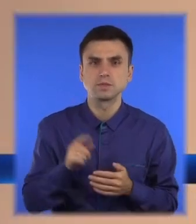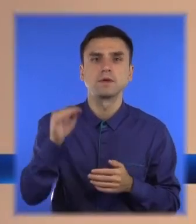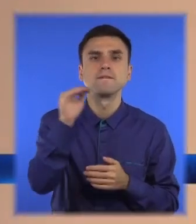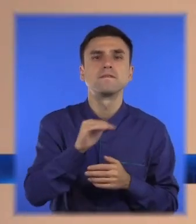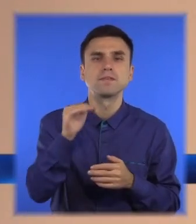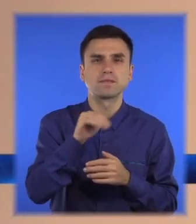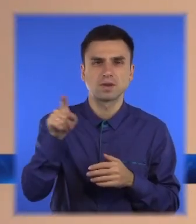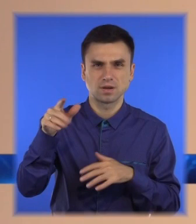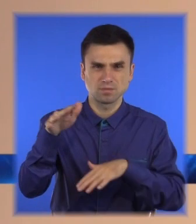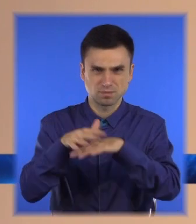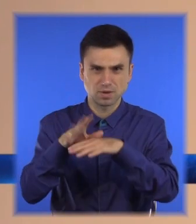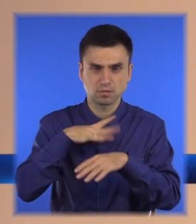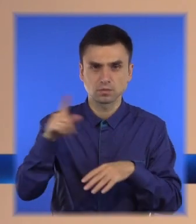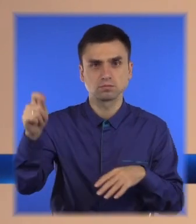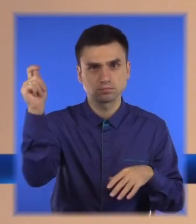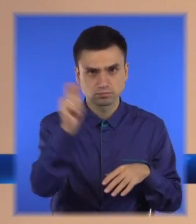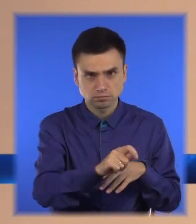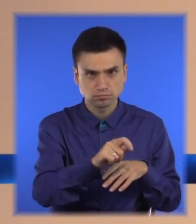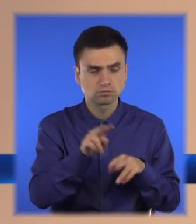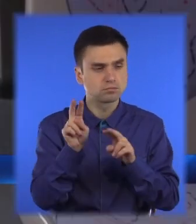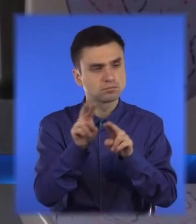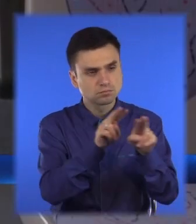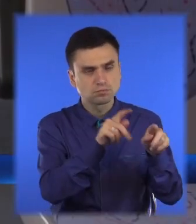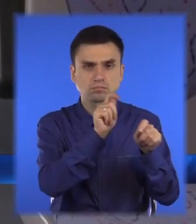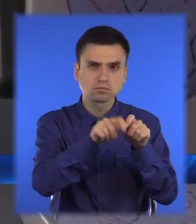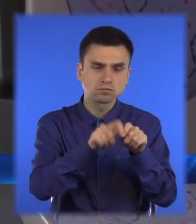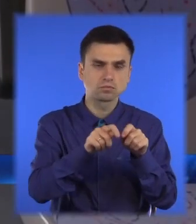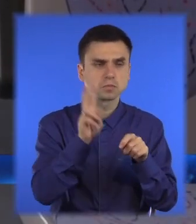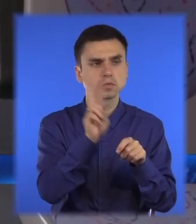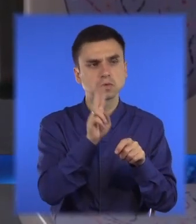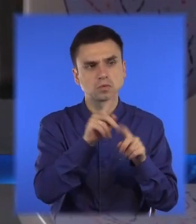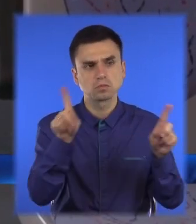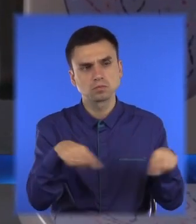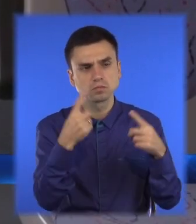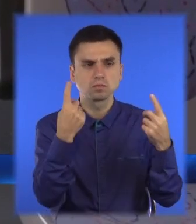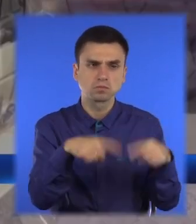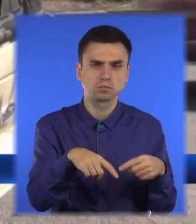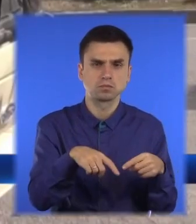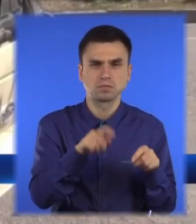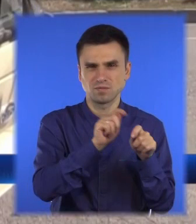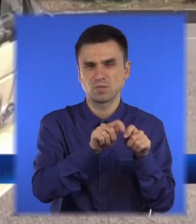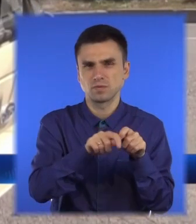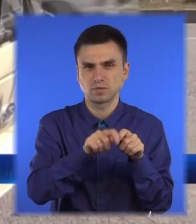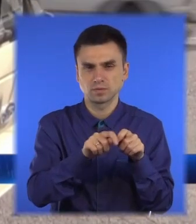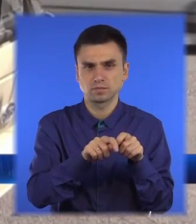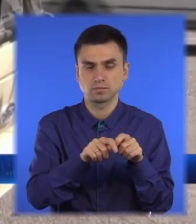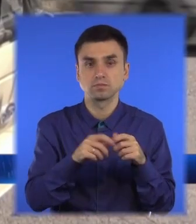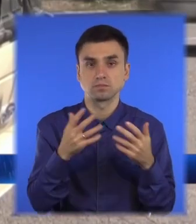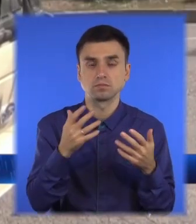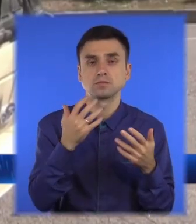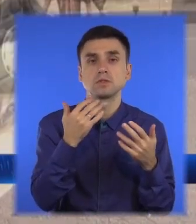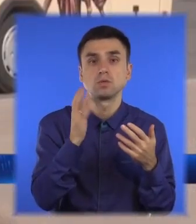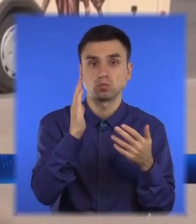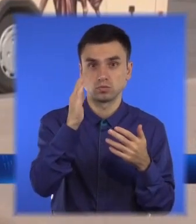з інспекцією тролейбусного депо. Наразі для того, щоб новий транспорт нарешті з'явився у Кривому Розі, між містом і банком